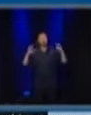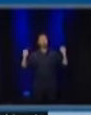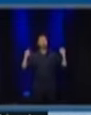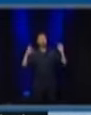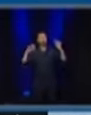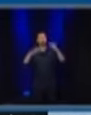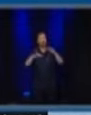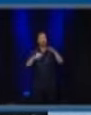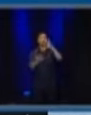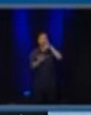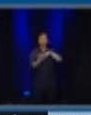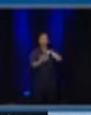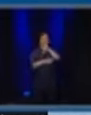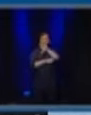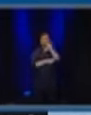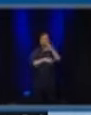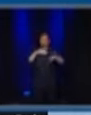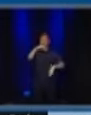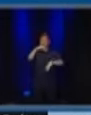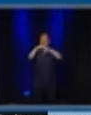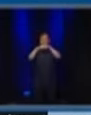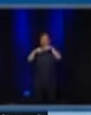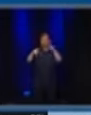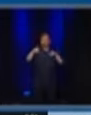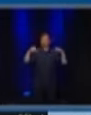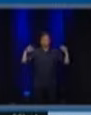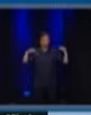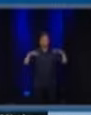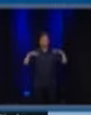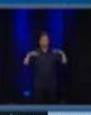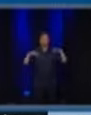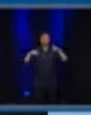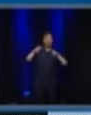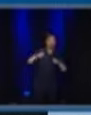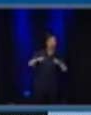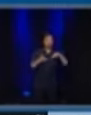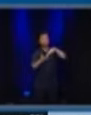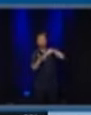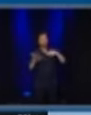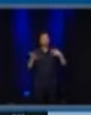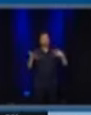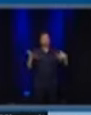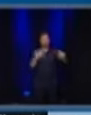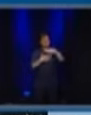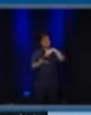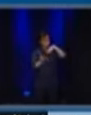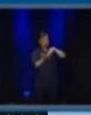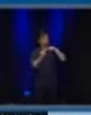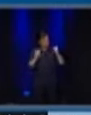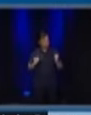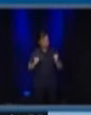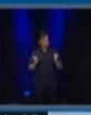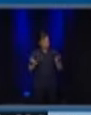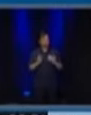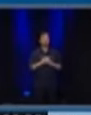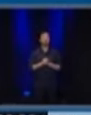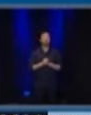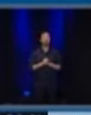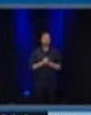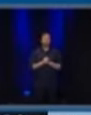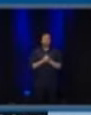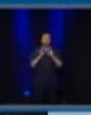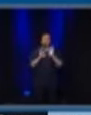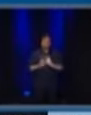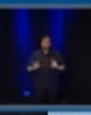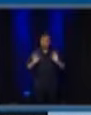là, 3500 personnes sans qu'ils soient obligés d'être assises. Là. Donc, c'est quand même un avancé